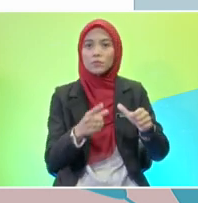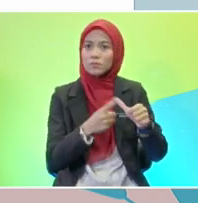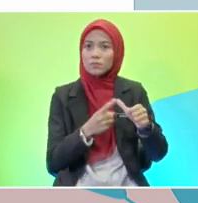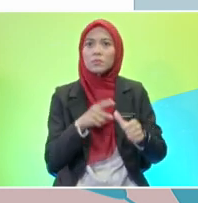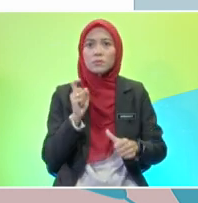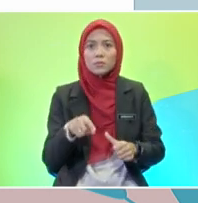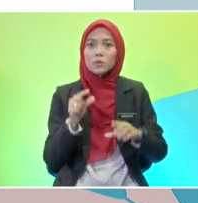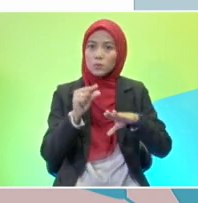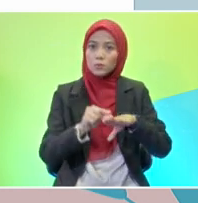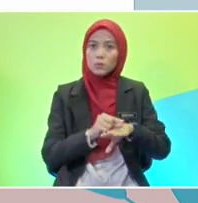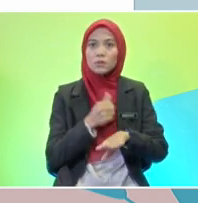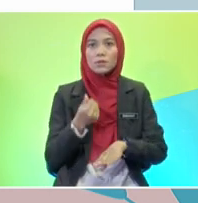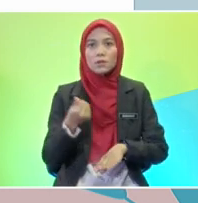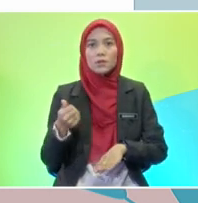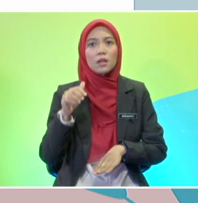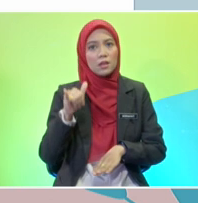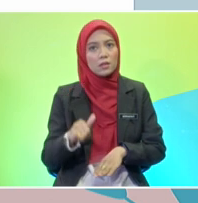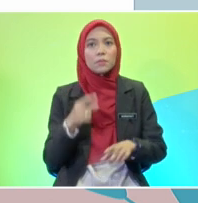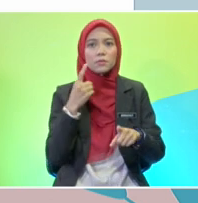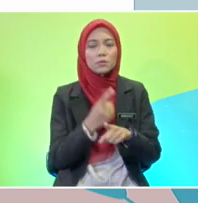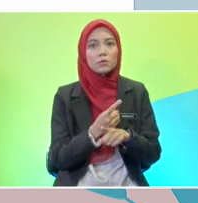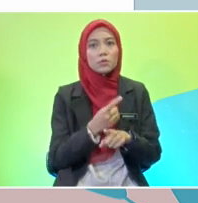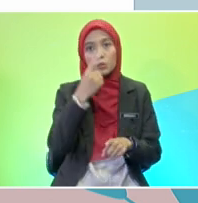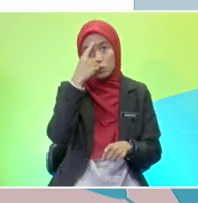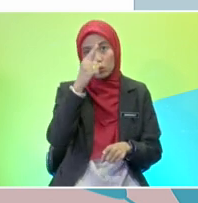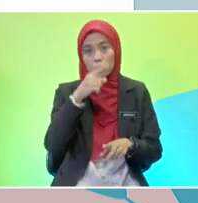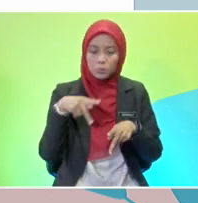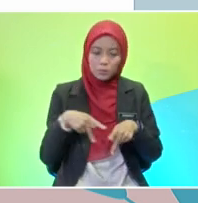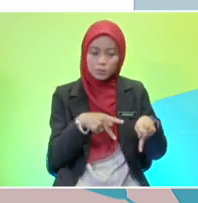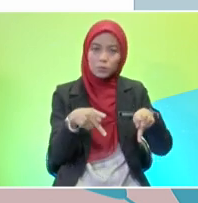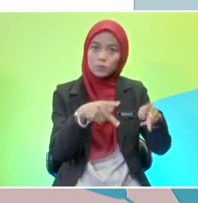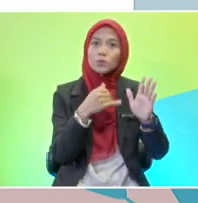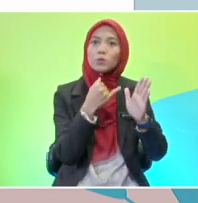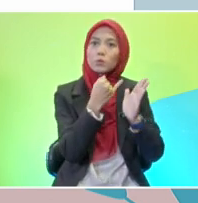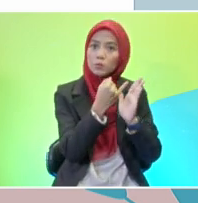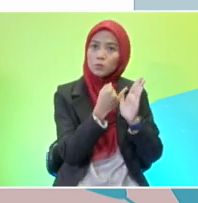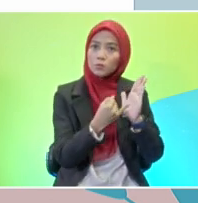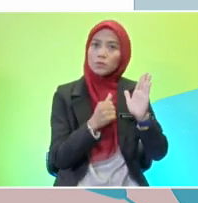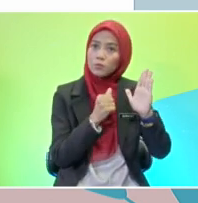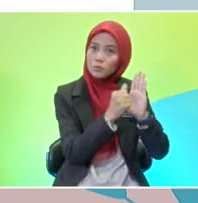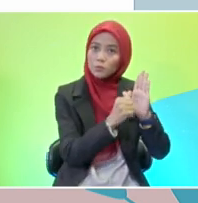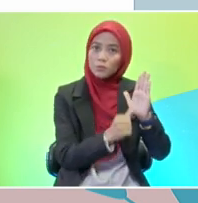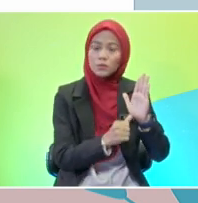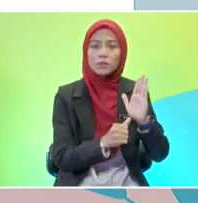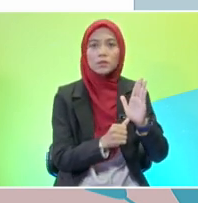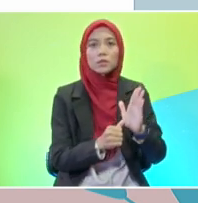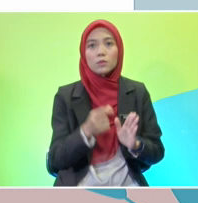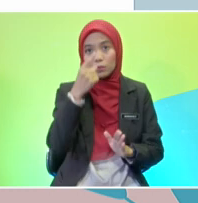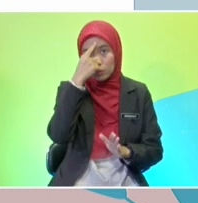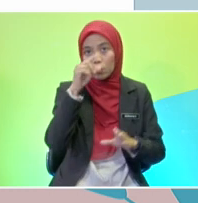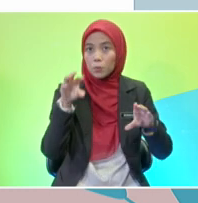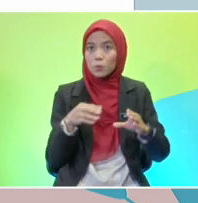peralatan yang sesuai bagi memastikan proses mungkin berjalan dengan lancar dan dapat menghasilkan motif yang menarik